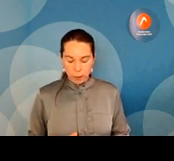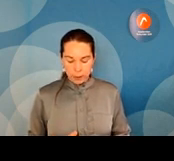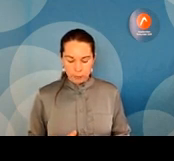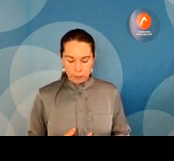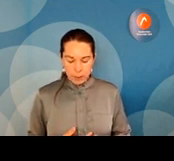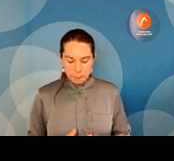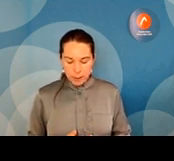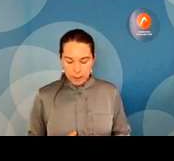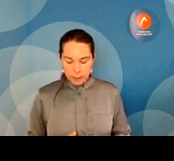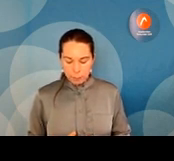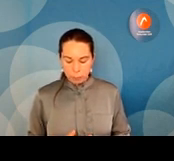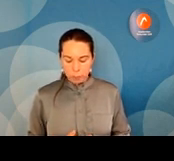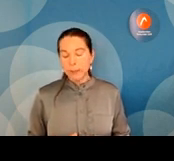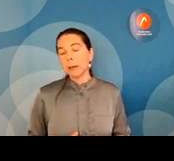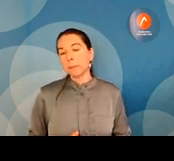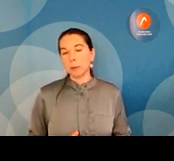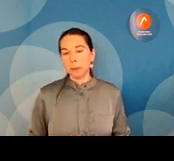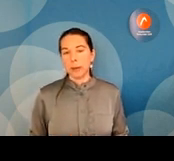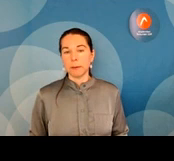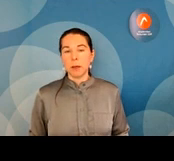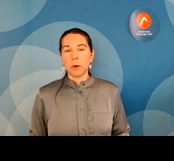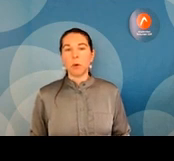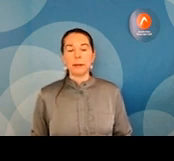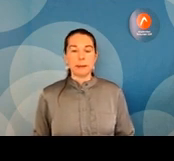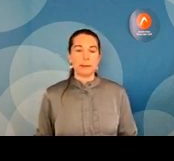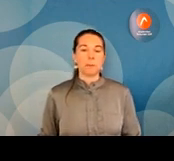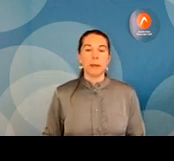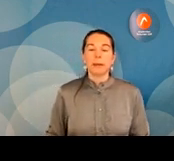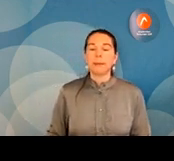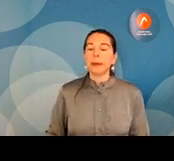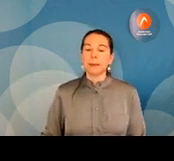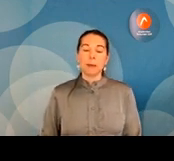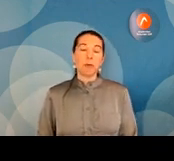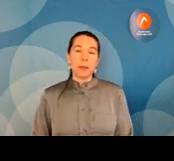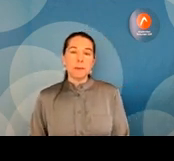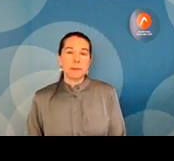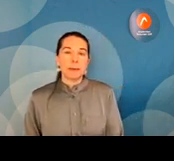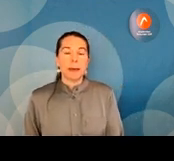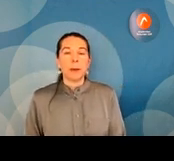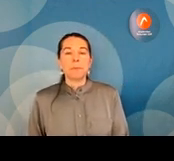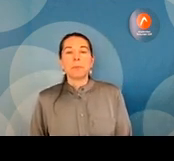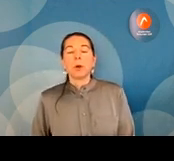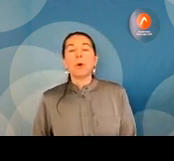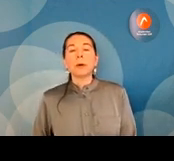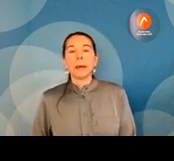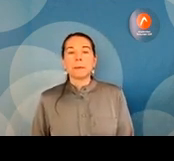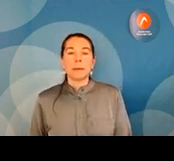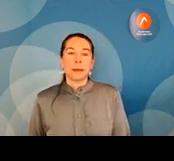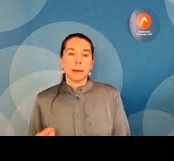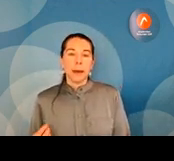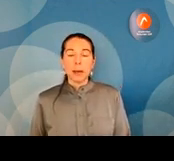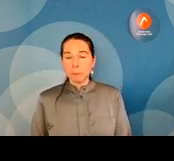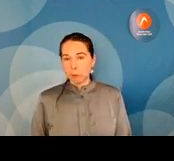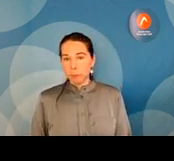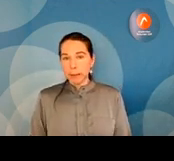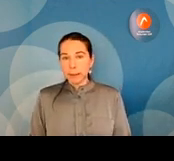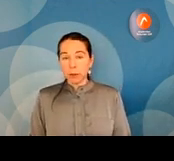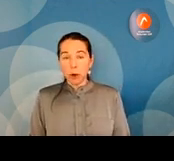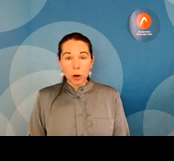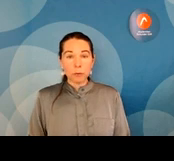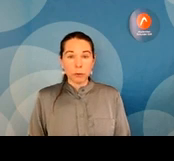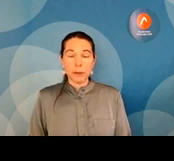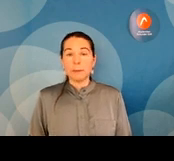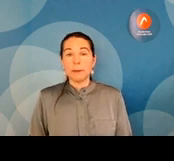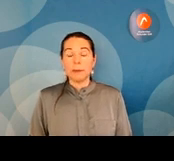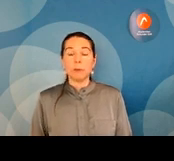Riksrevisionen pekar på att problemet med ålderism det finns. Och att